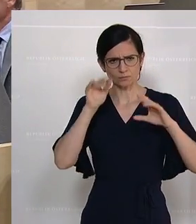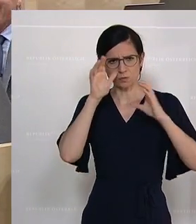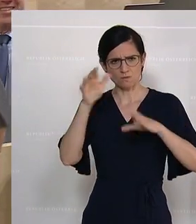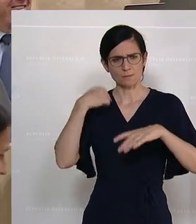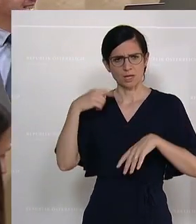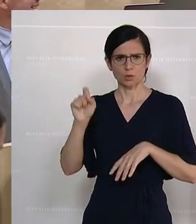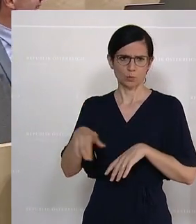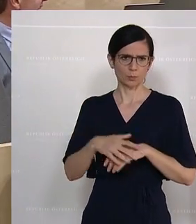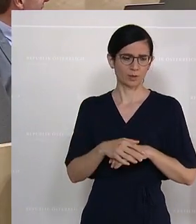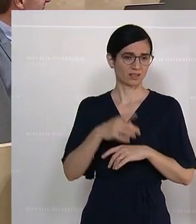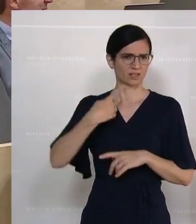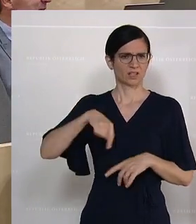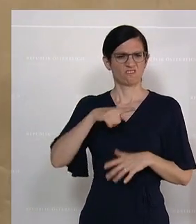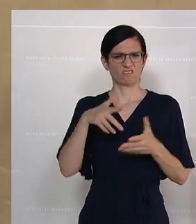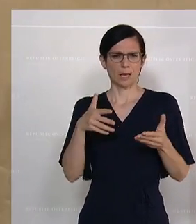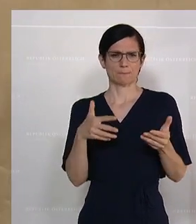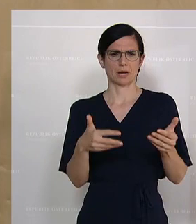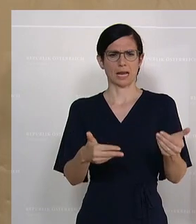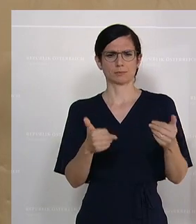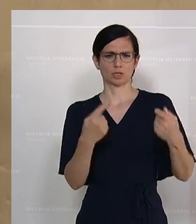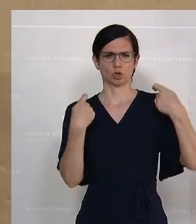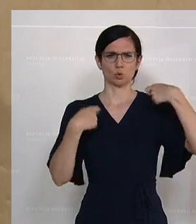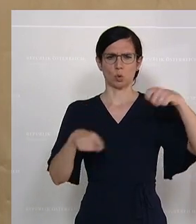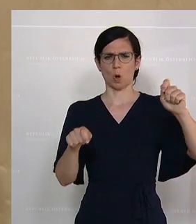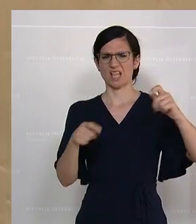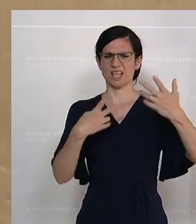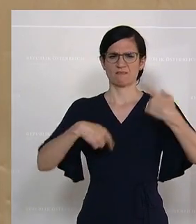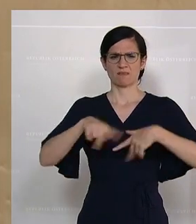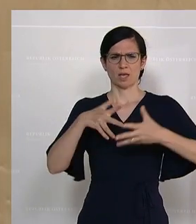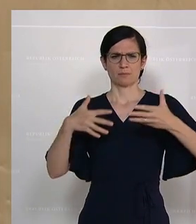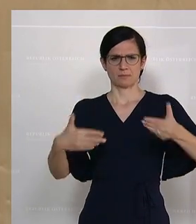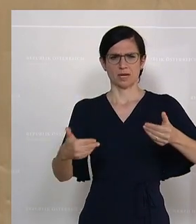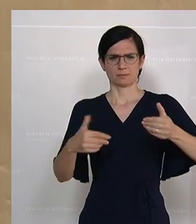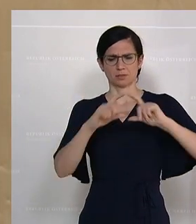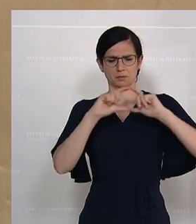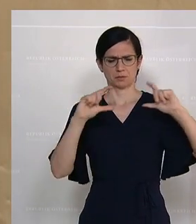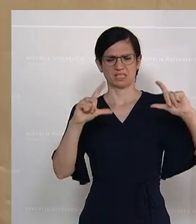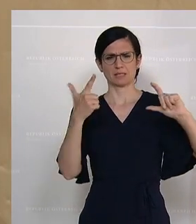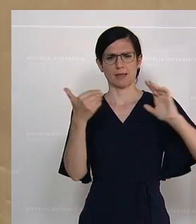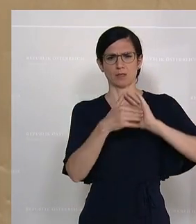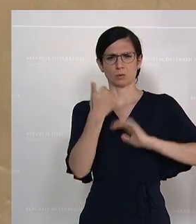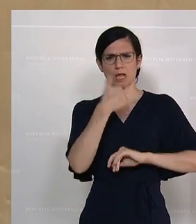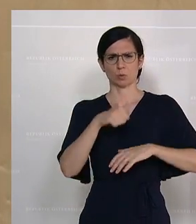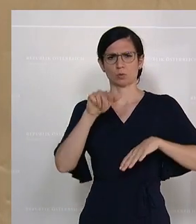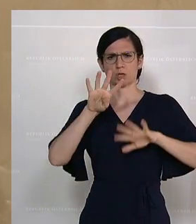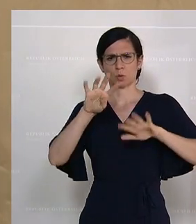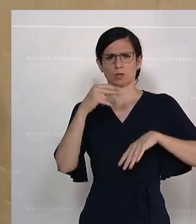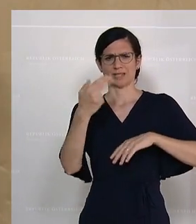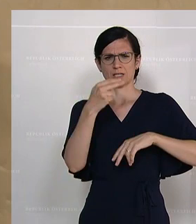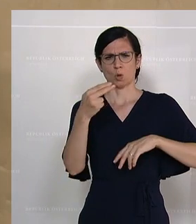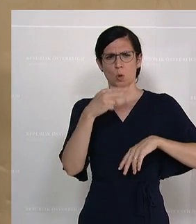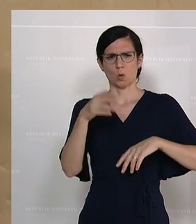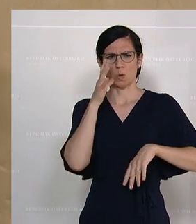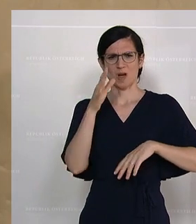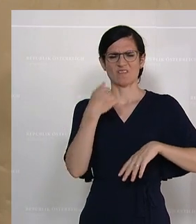klub wie abbremsen die teuerung wir bremsten die teuerung und dann steht da drauf 2139 euro werden